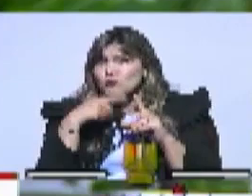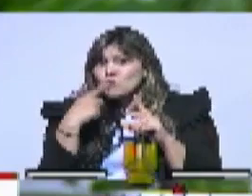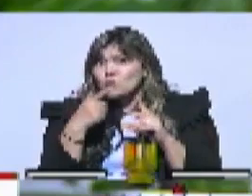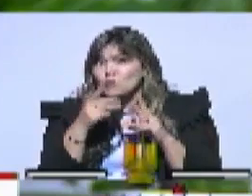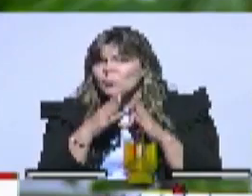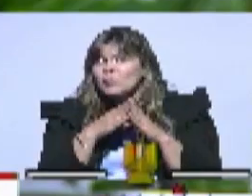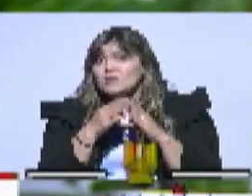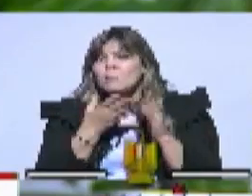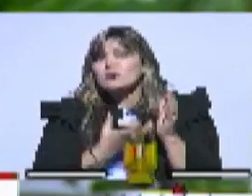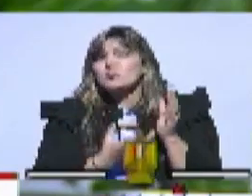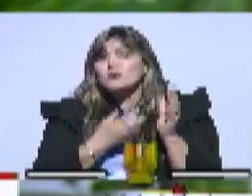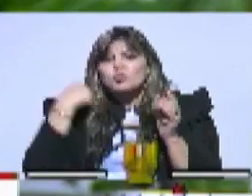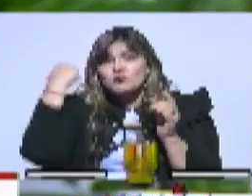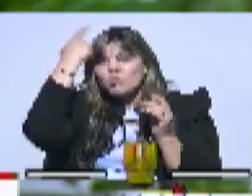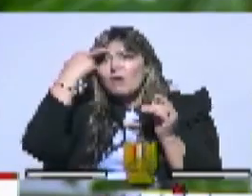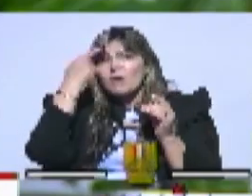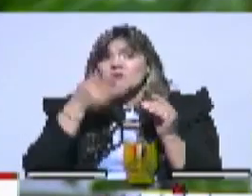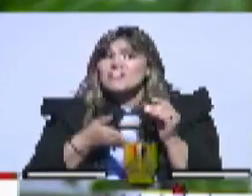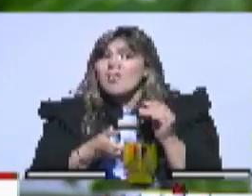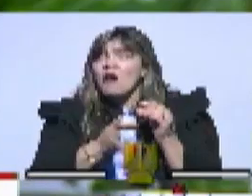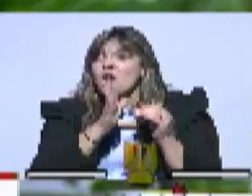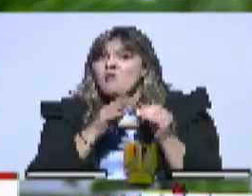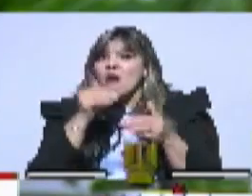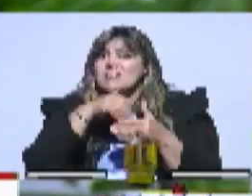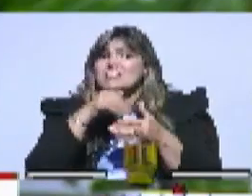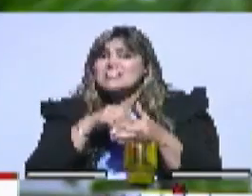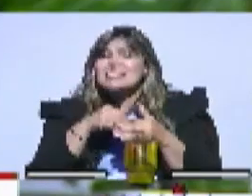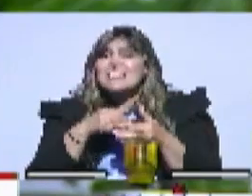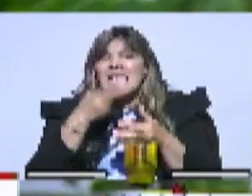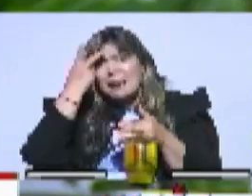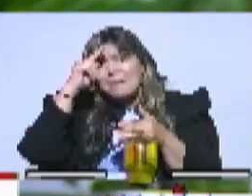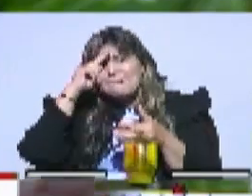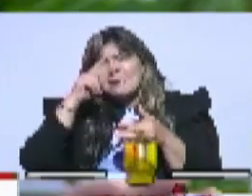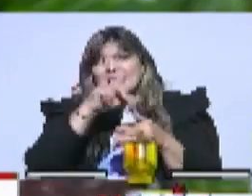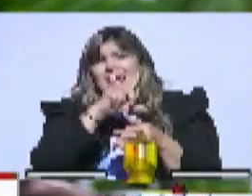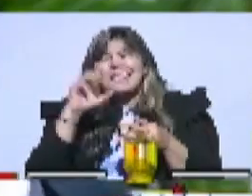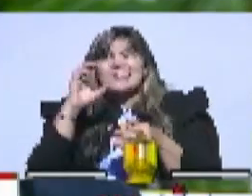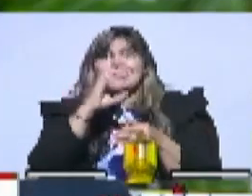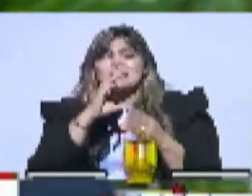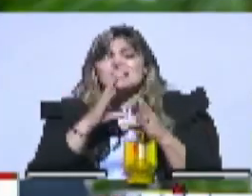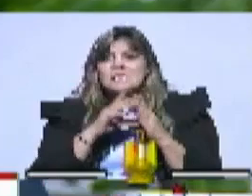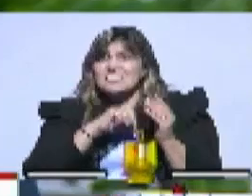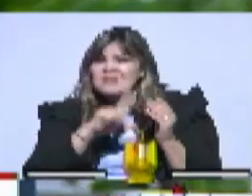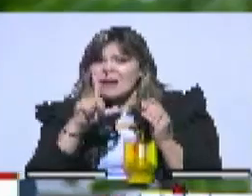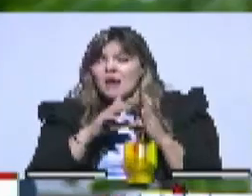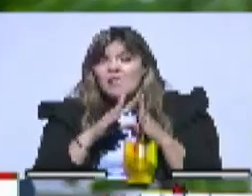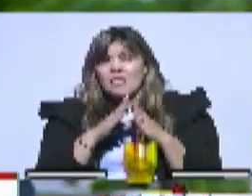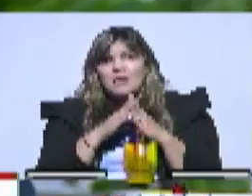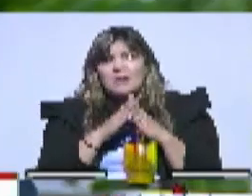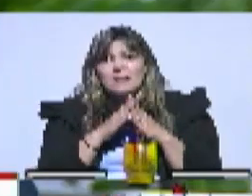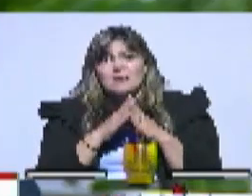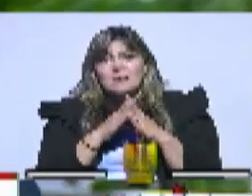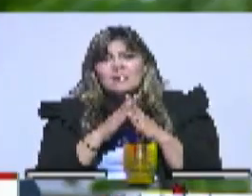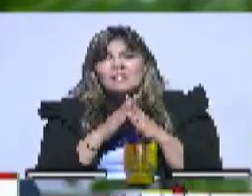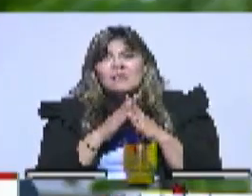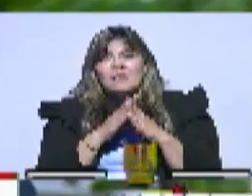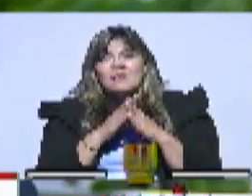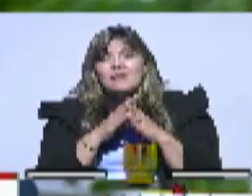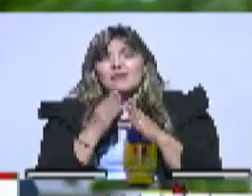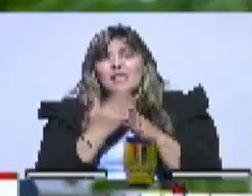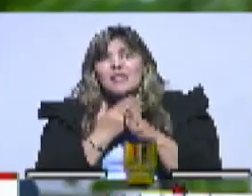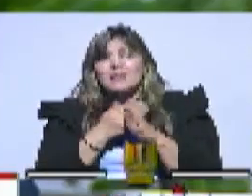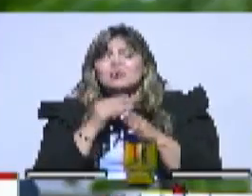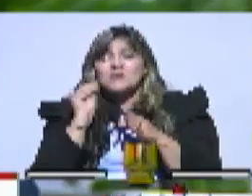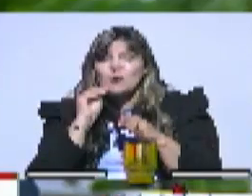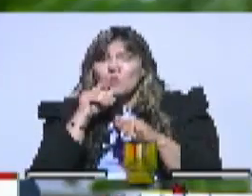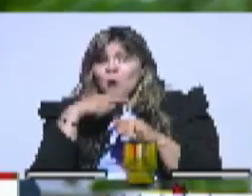هو شيخ الأزهر راح إدى صوته لمين؟ أكيد للرئيس، مش عايز كلام، هو قال كده على فكرة. ليه؟ لأنه زي